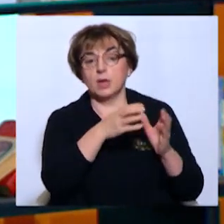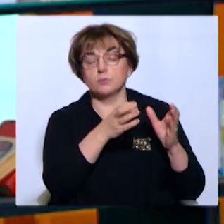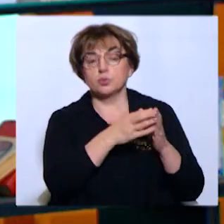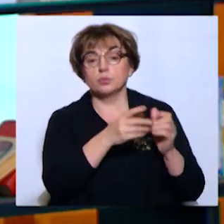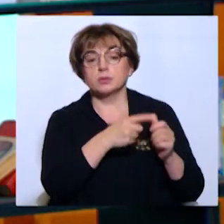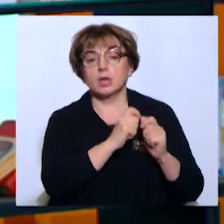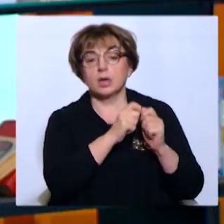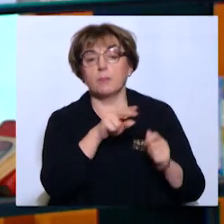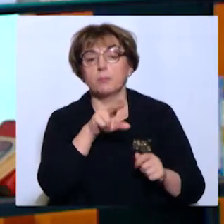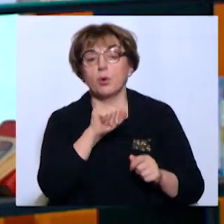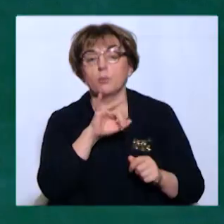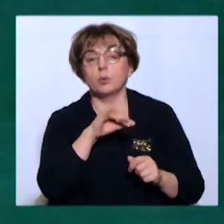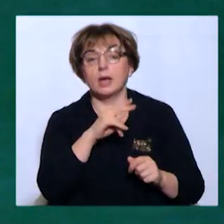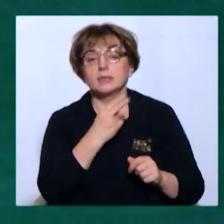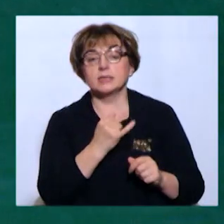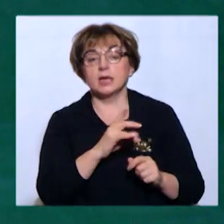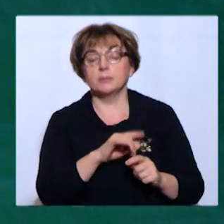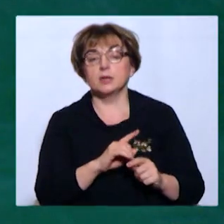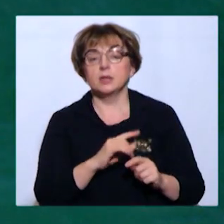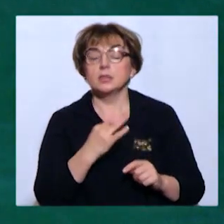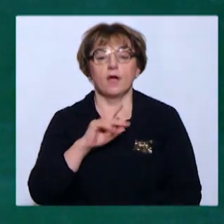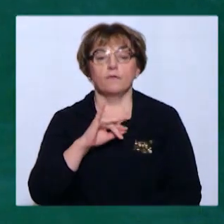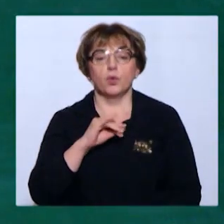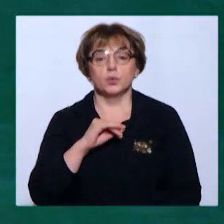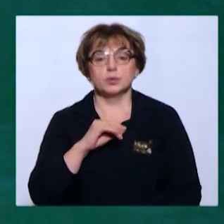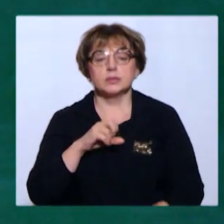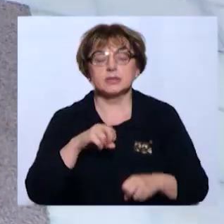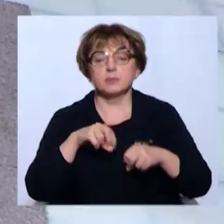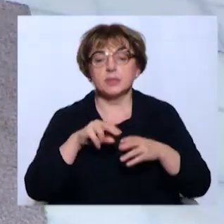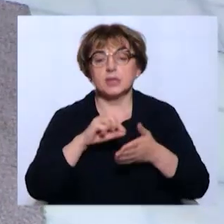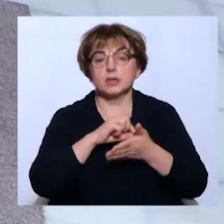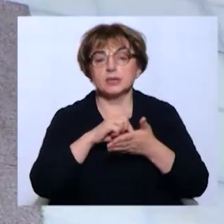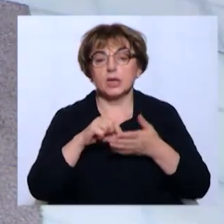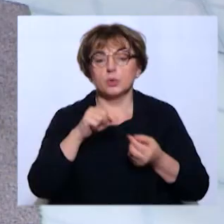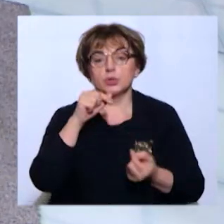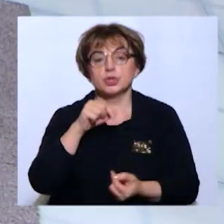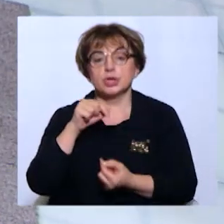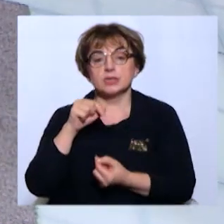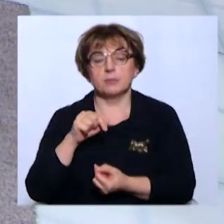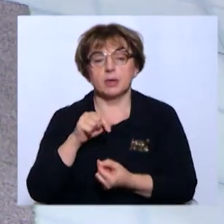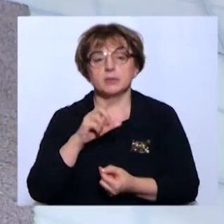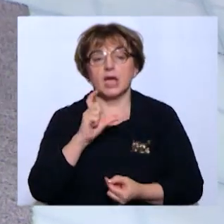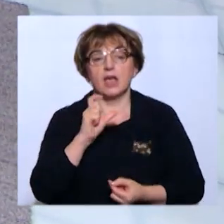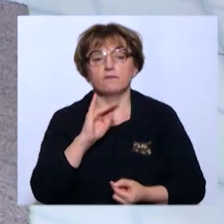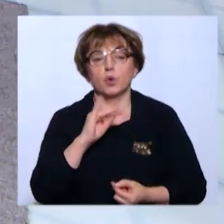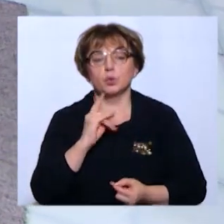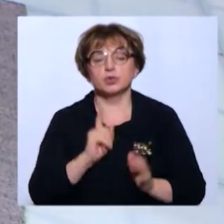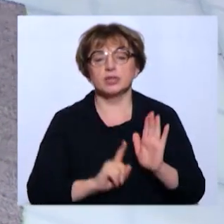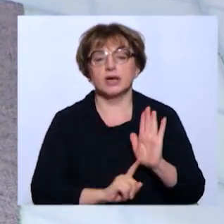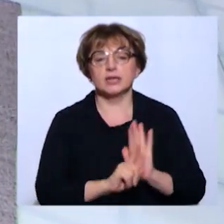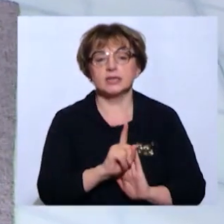ქვია პოპულაციები. ევოლუციის სინთეზური თეორიის მიხედვით ევოლუცია